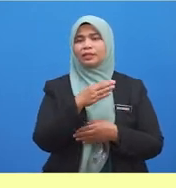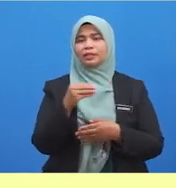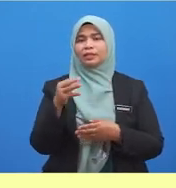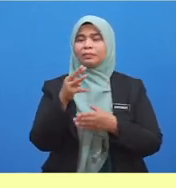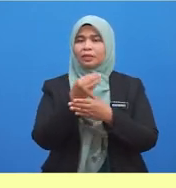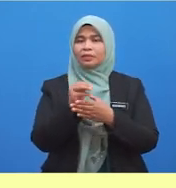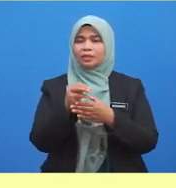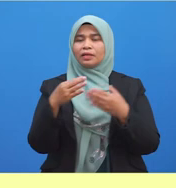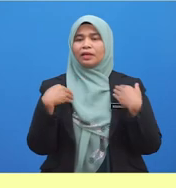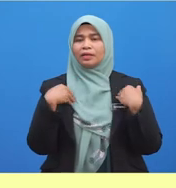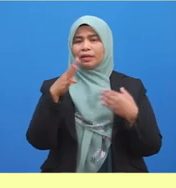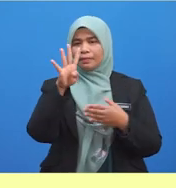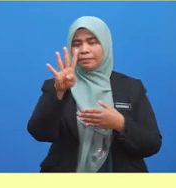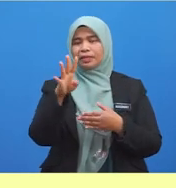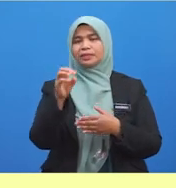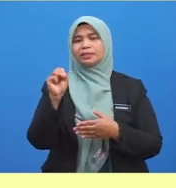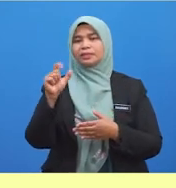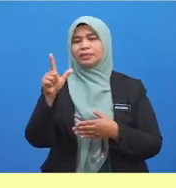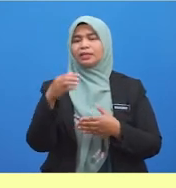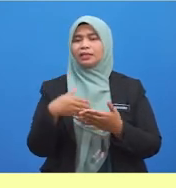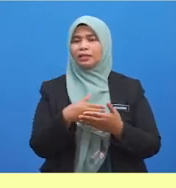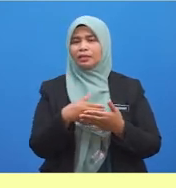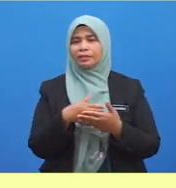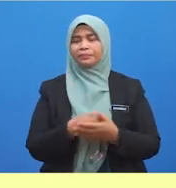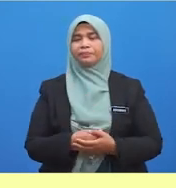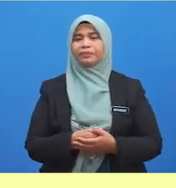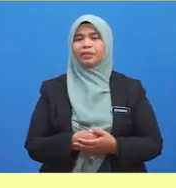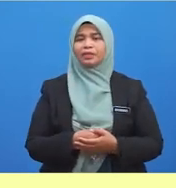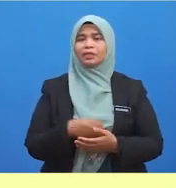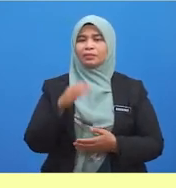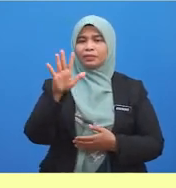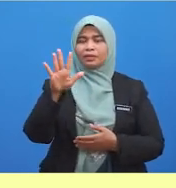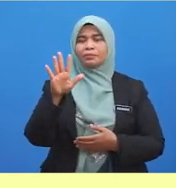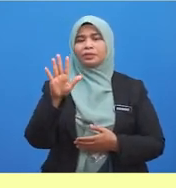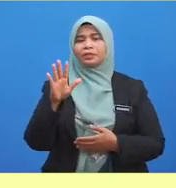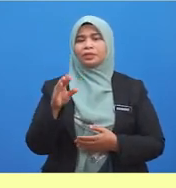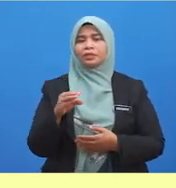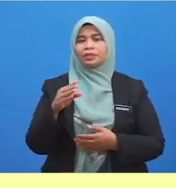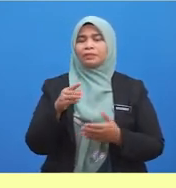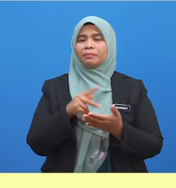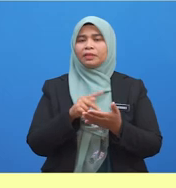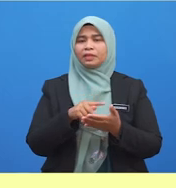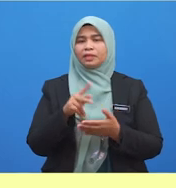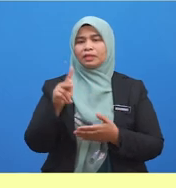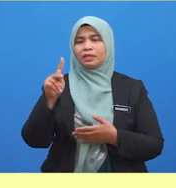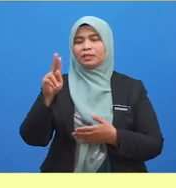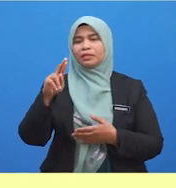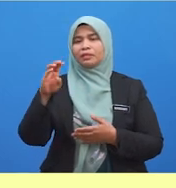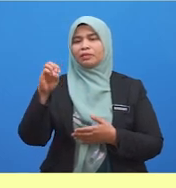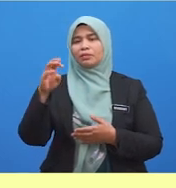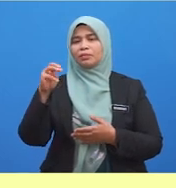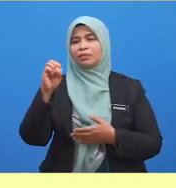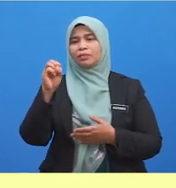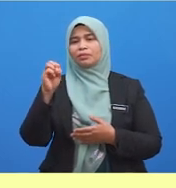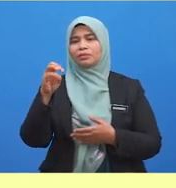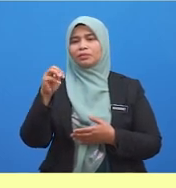anak, manakala meiosis menghasilkan empat sel anak. Kelima pula, bilangan kromosom dalam